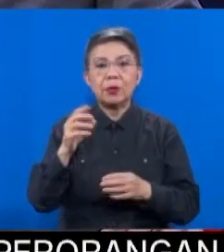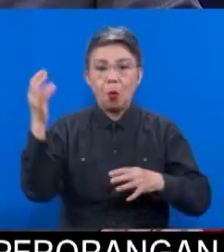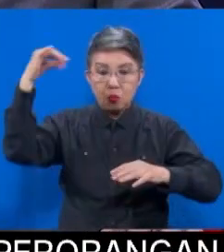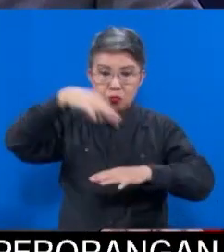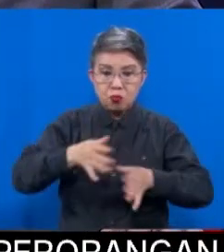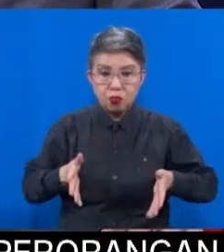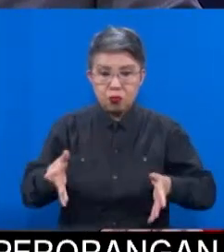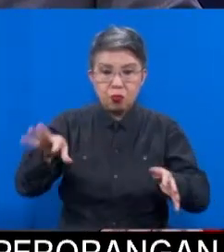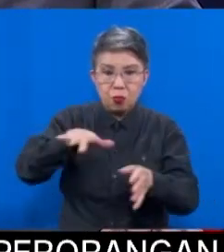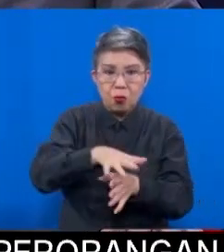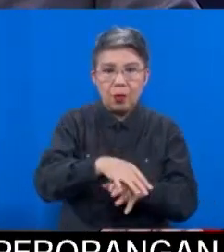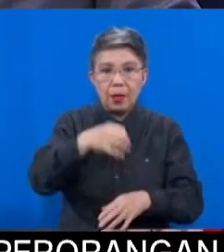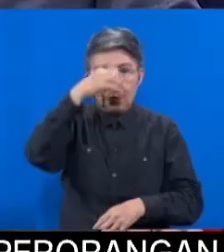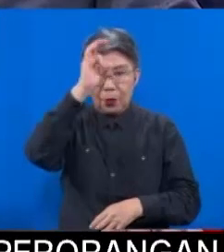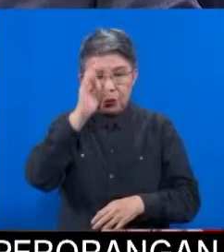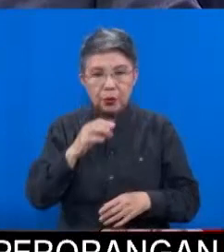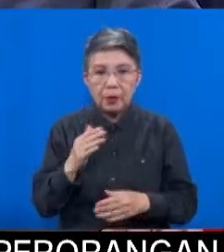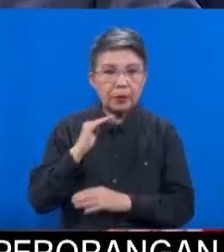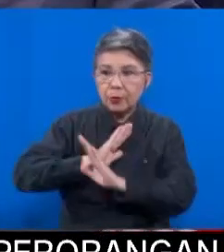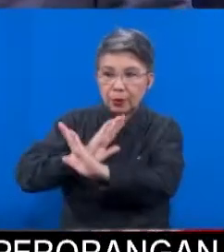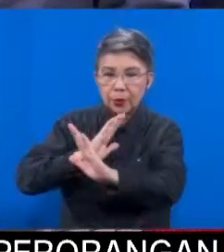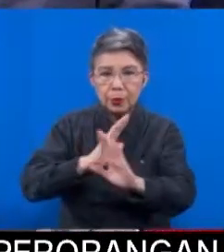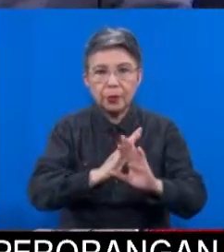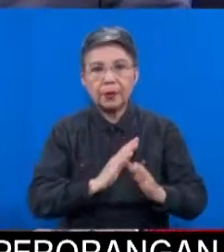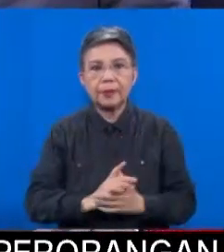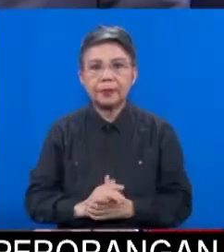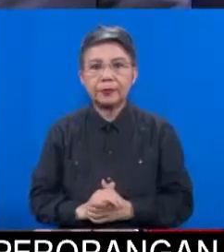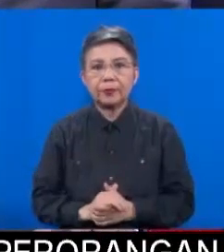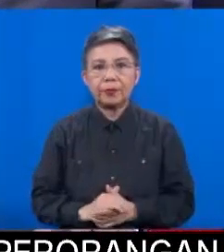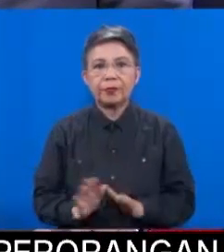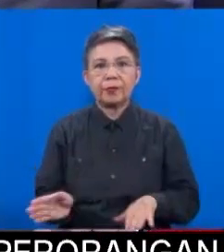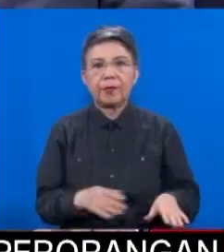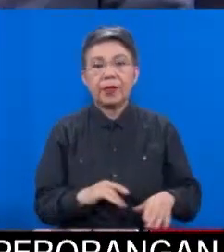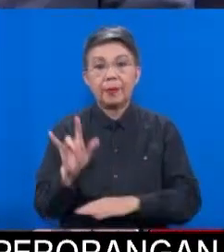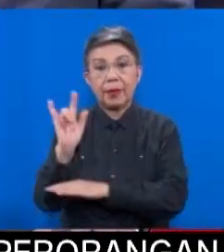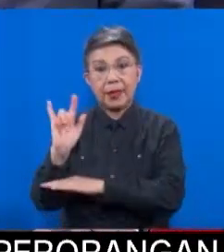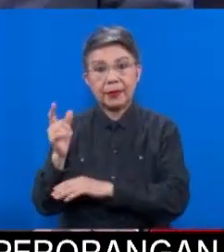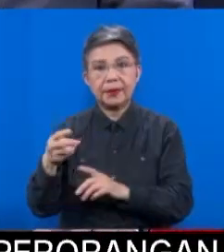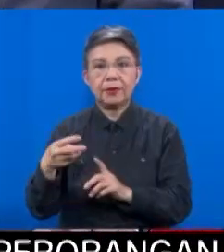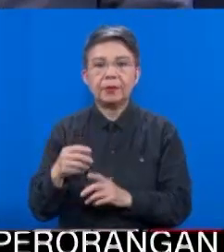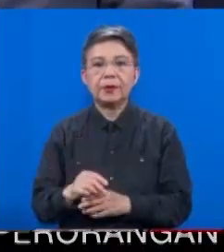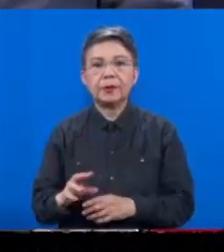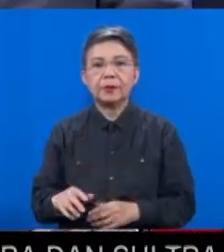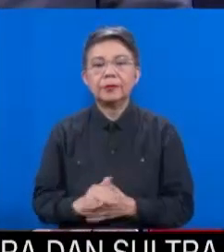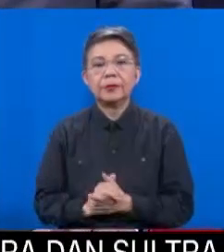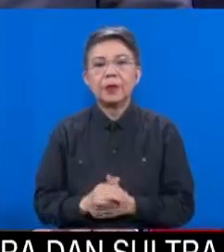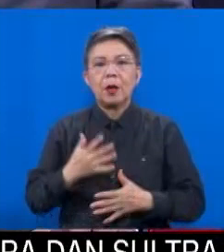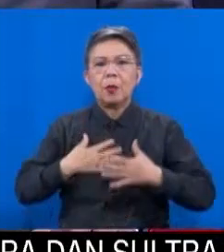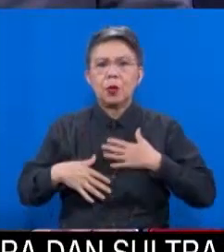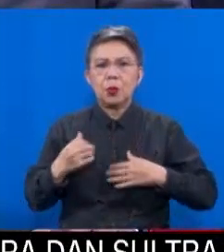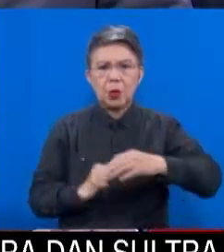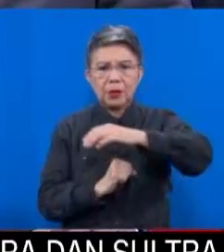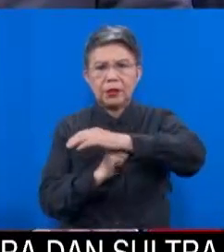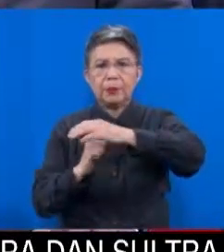petugas bersiaga di lokasi untuk mengantisipasi hal-hal yang tidak diinginkan. Sementara di Bekasi, Jawa Barat, warga Jati Cempaka mengeluhkan